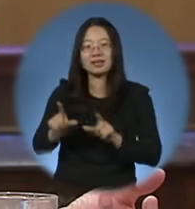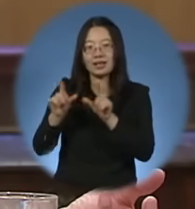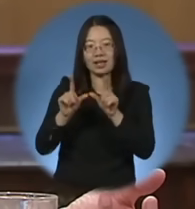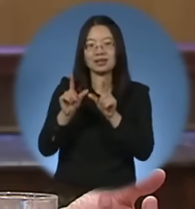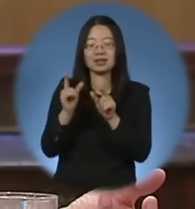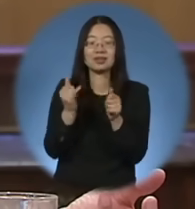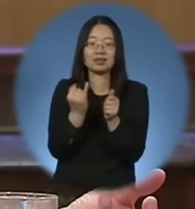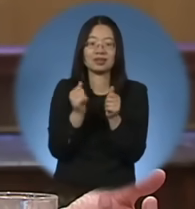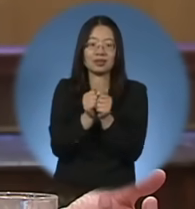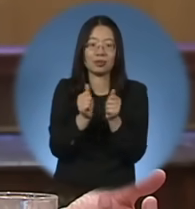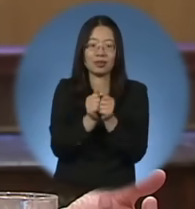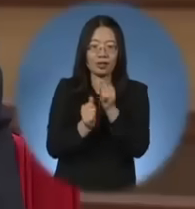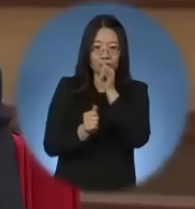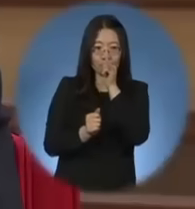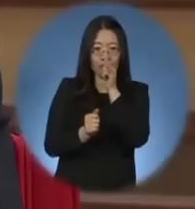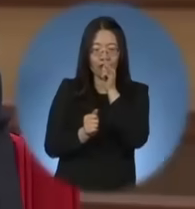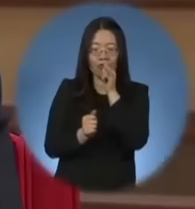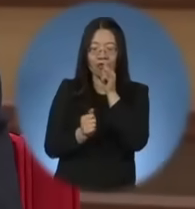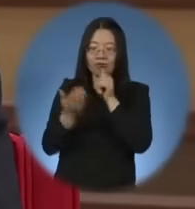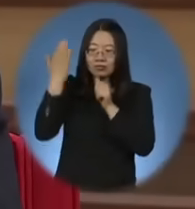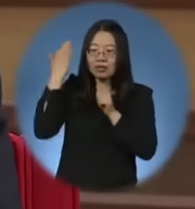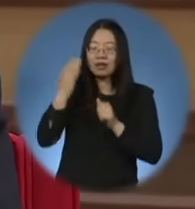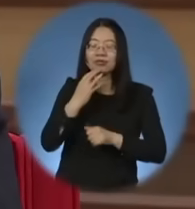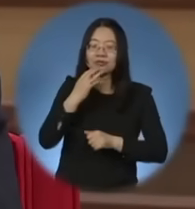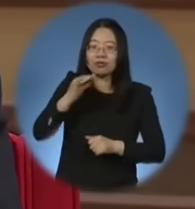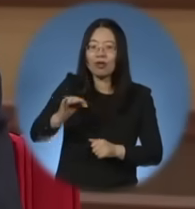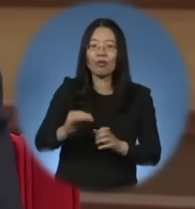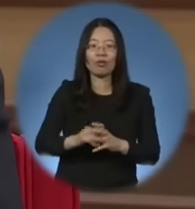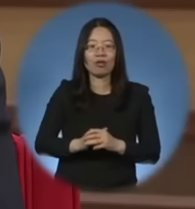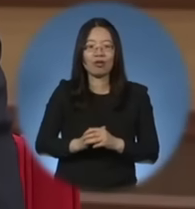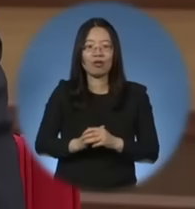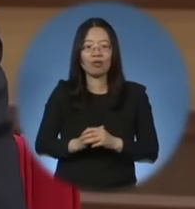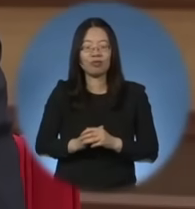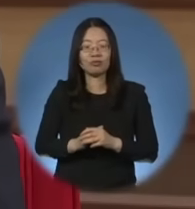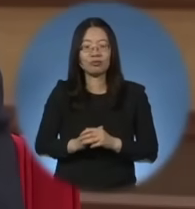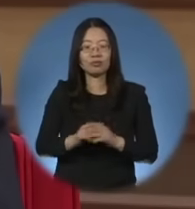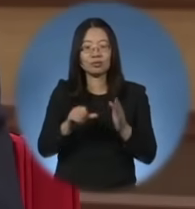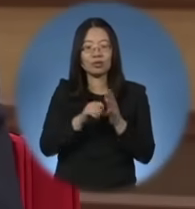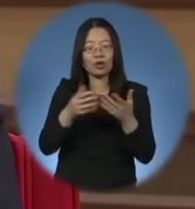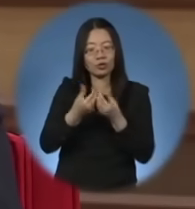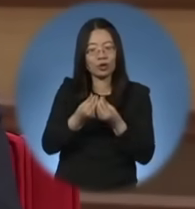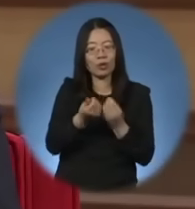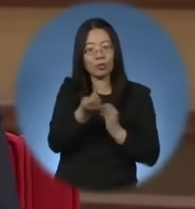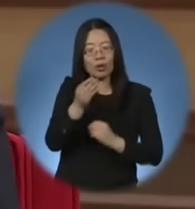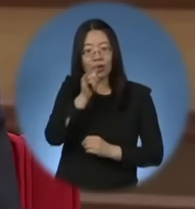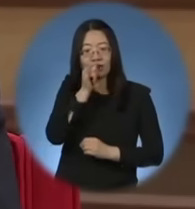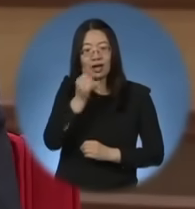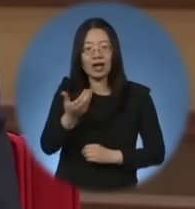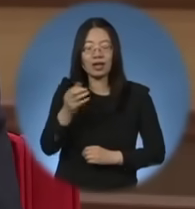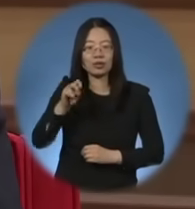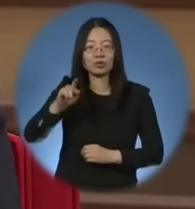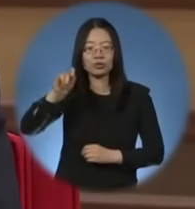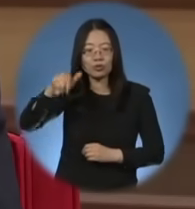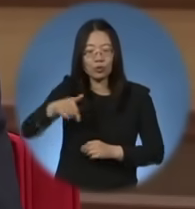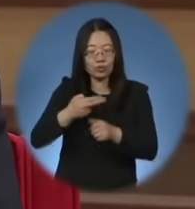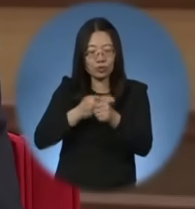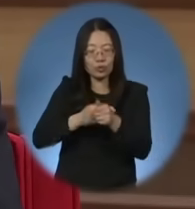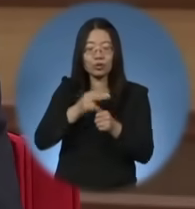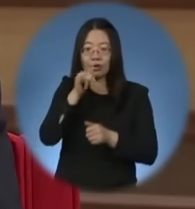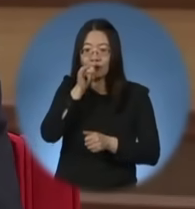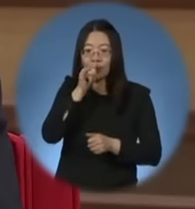소리지만 그때는 당연한 거요 당연한 거였다 예 또 유명한 예가지 몇 개 있습니다 아까 열곡